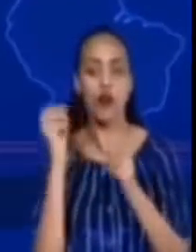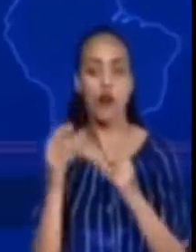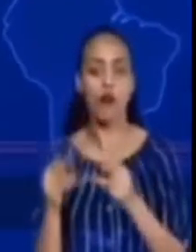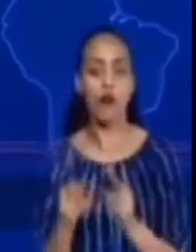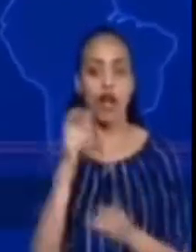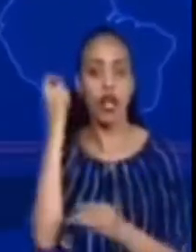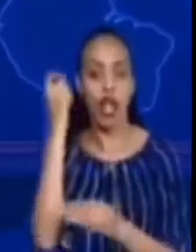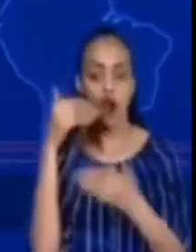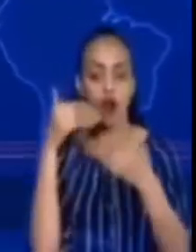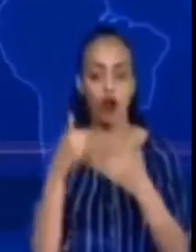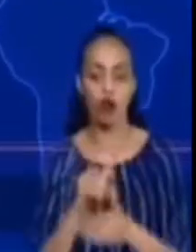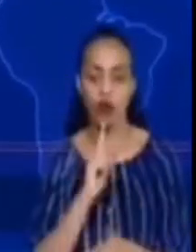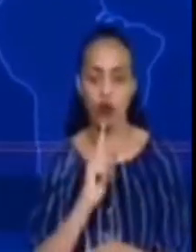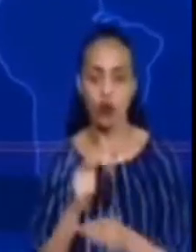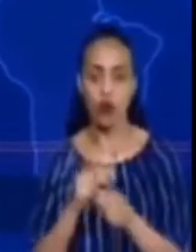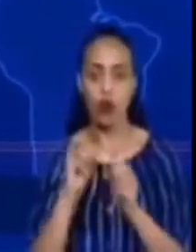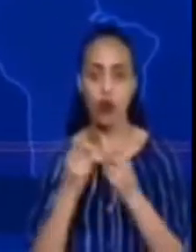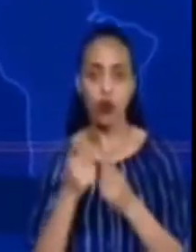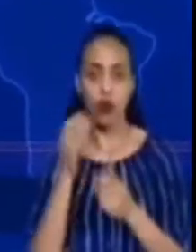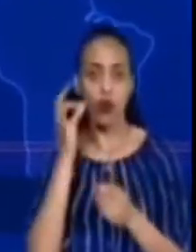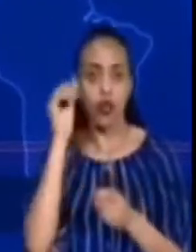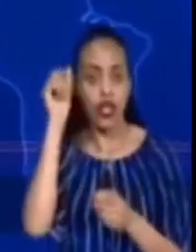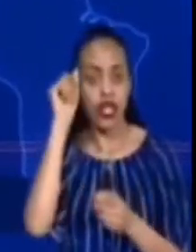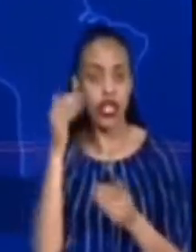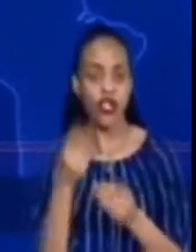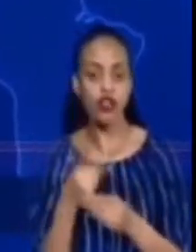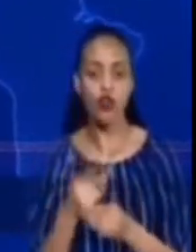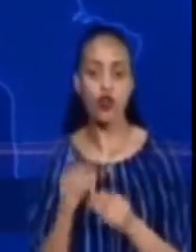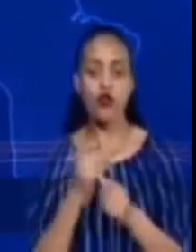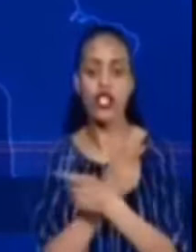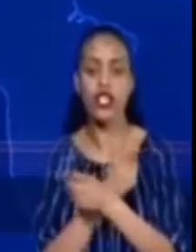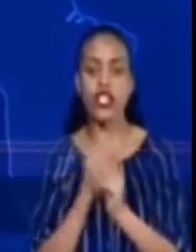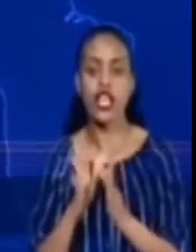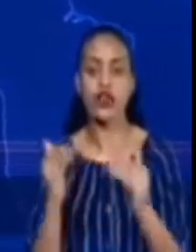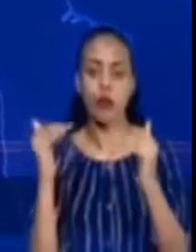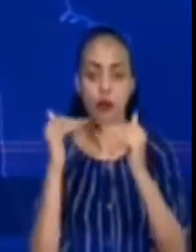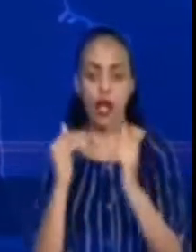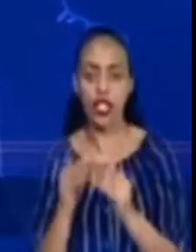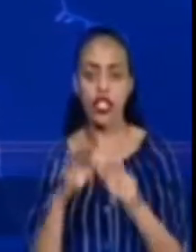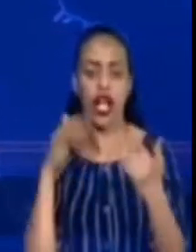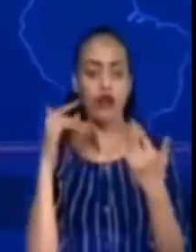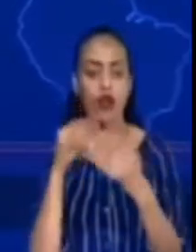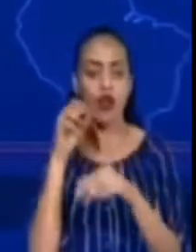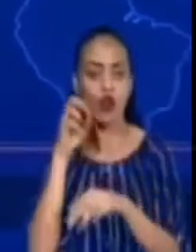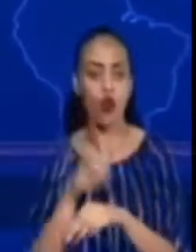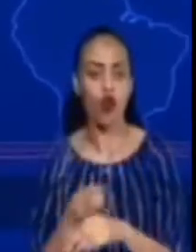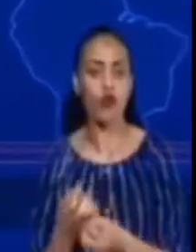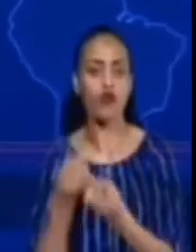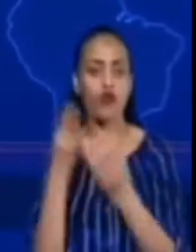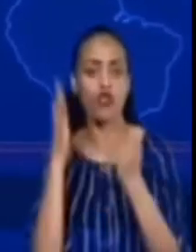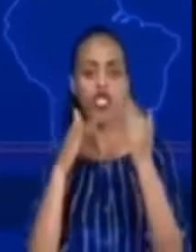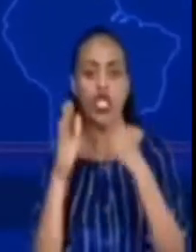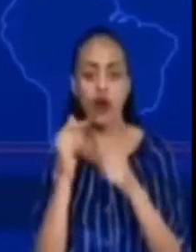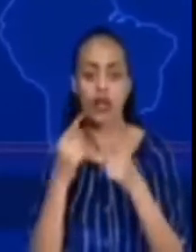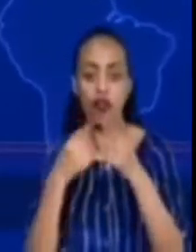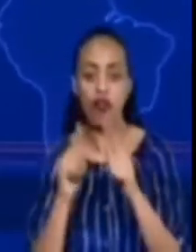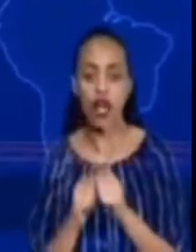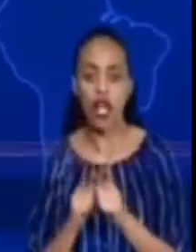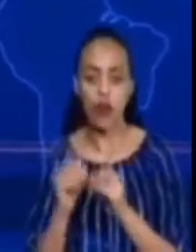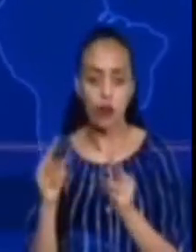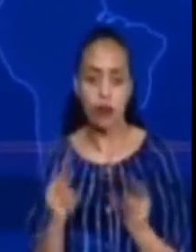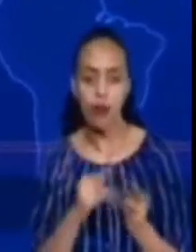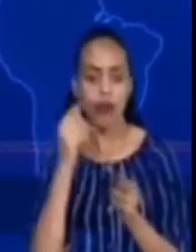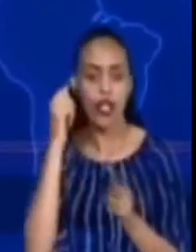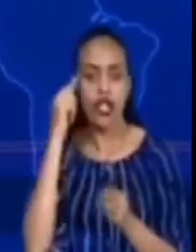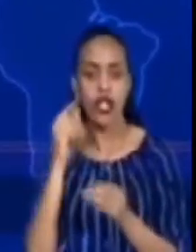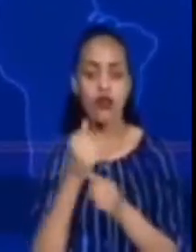እንጂ ሽጉጥ ምናም ታክ እንትን ብዬ አይደለም ያቀኛል በደንብ ዘመድኩን በደንብ ነው የሚያቀኝ ትላንትና የፖስትኳትን ፌስቡክ